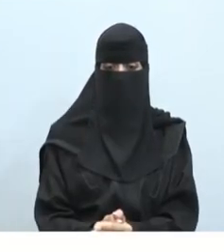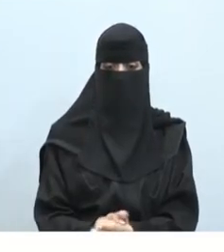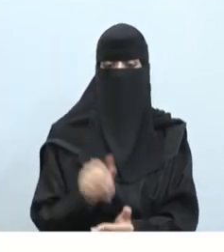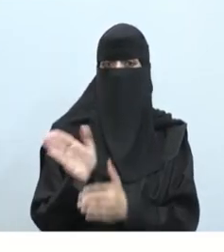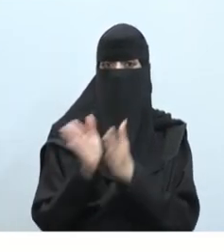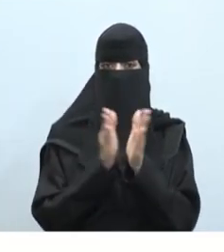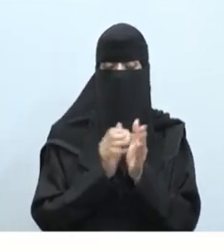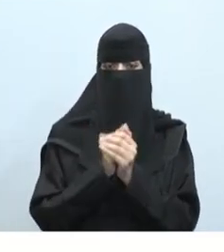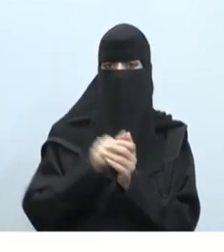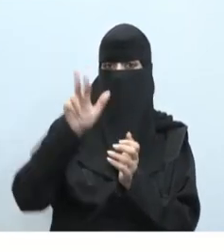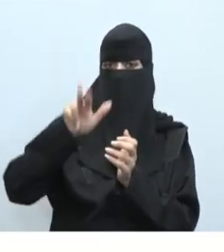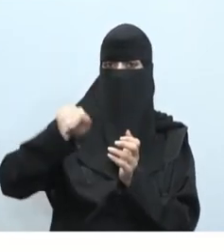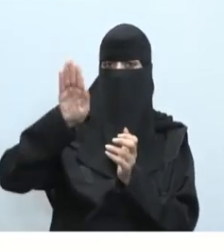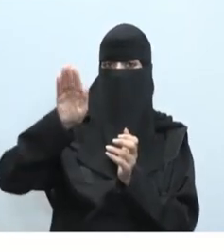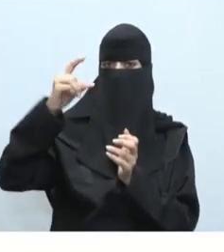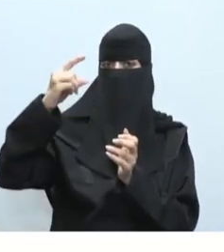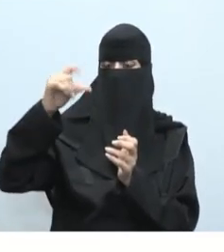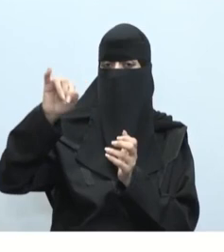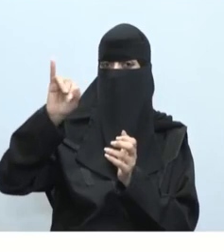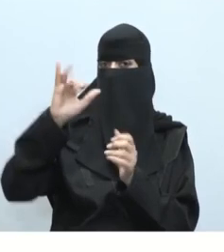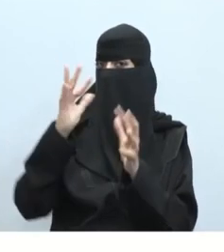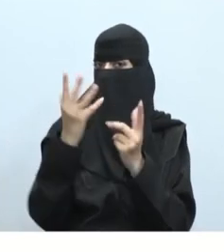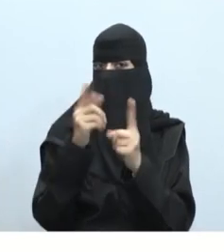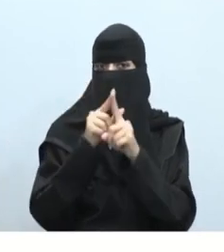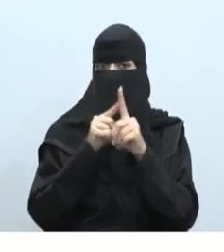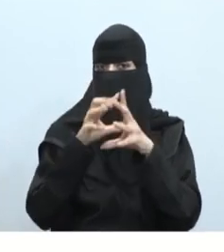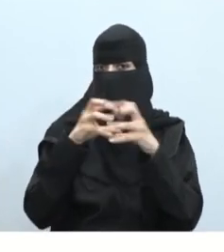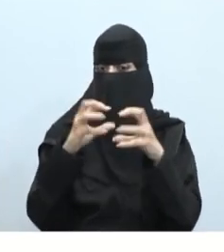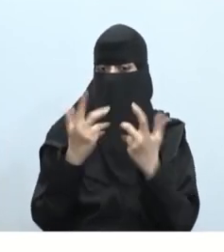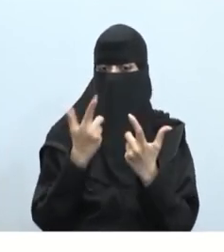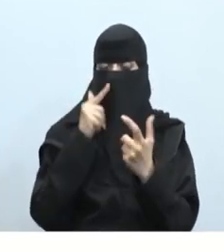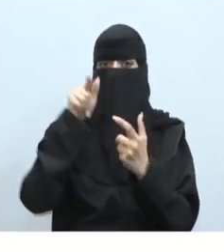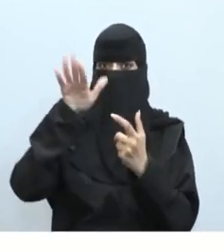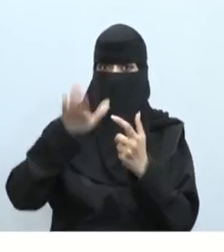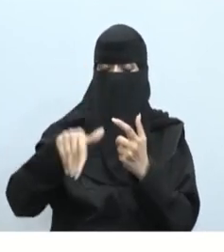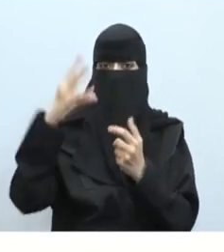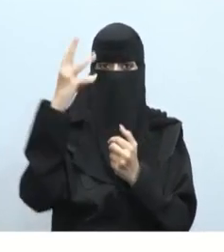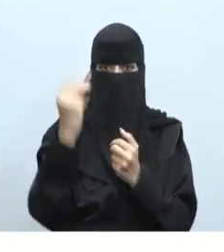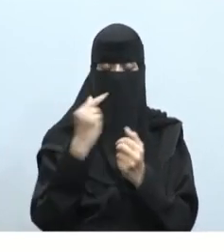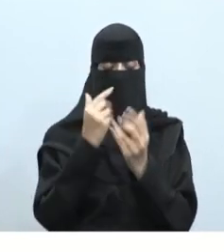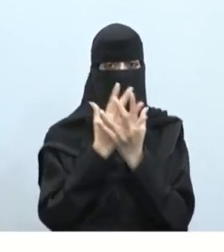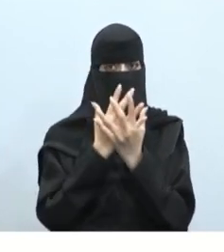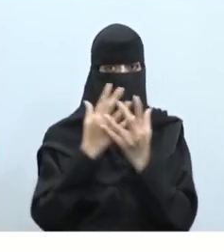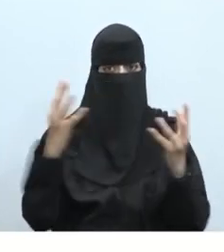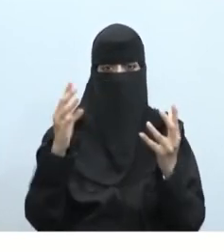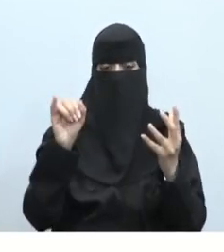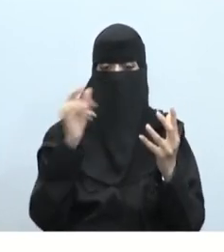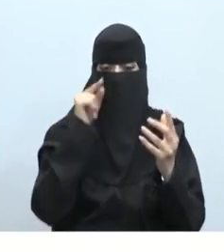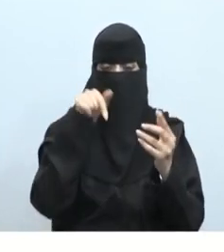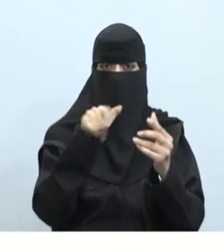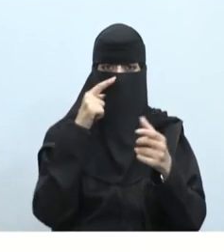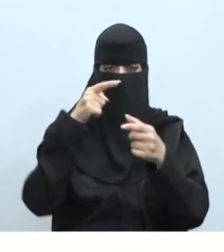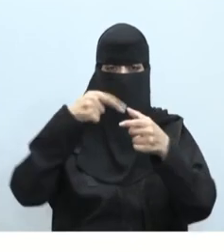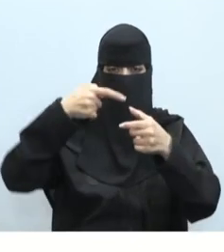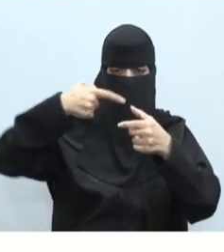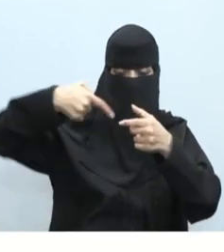السدم ابناء وبنات الطلاب تحوي المجرات اعداد كبيره من السدم لو لاحظنا